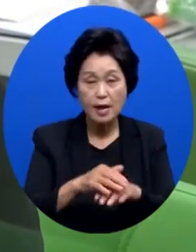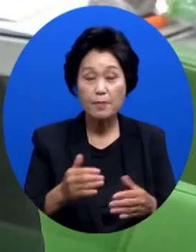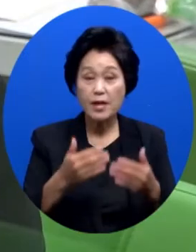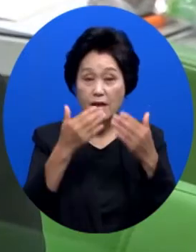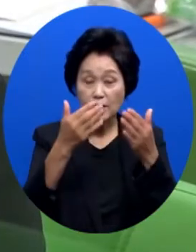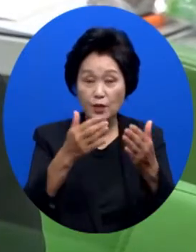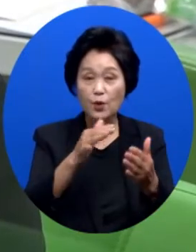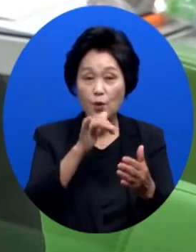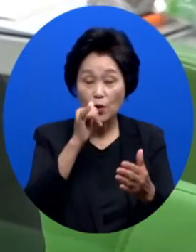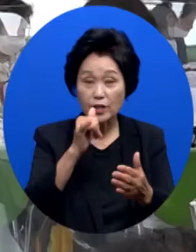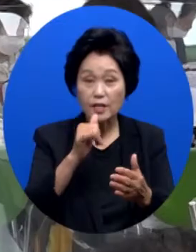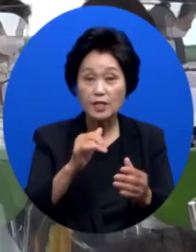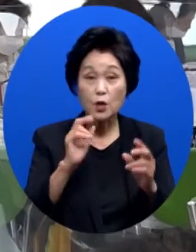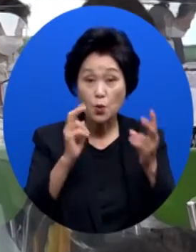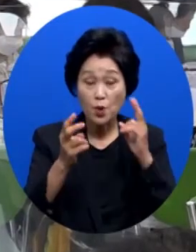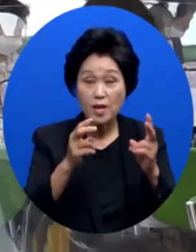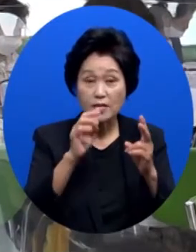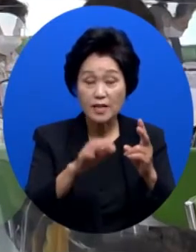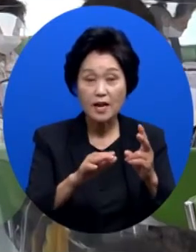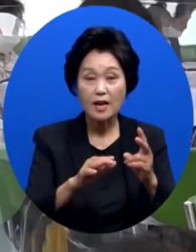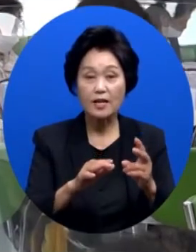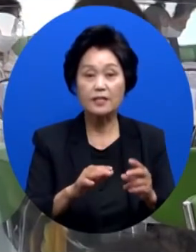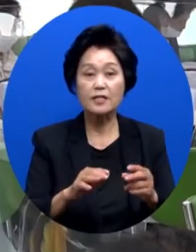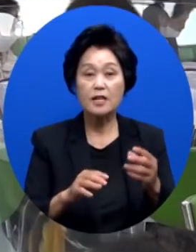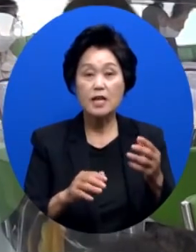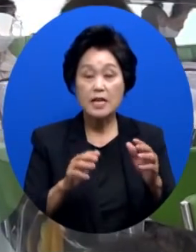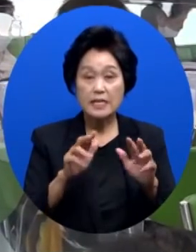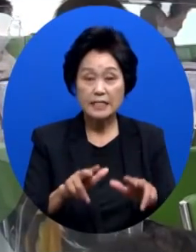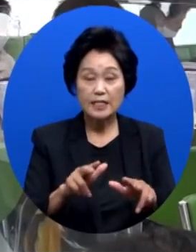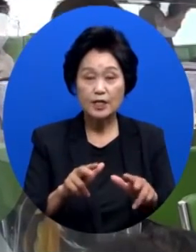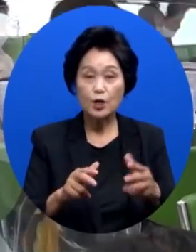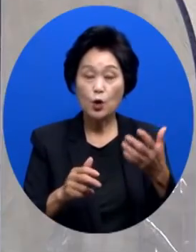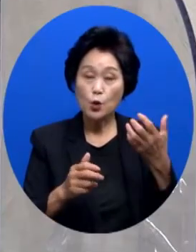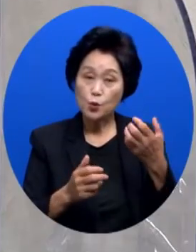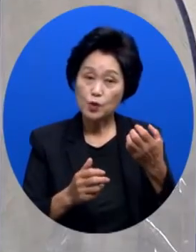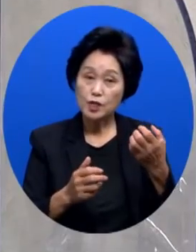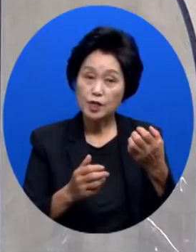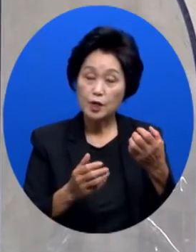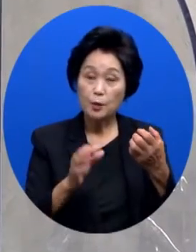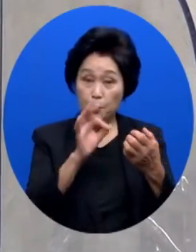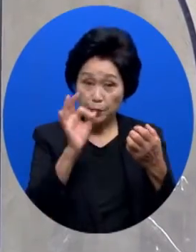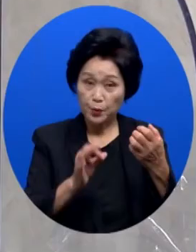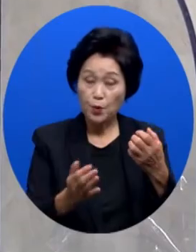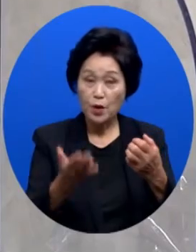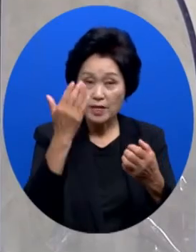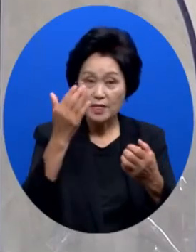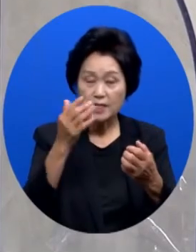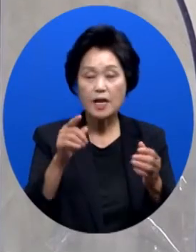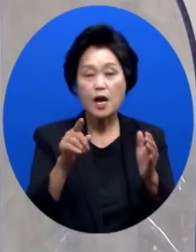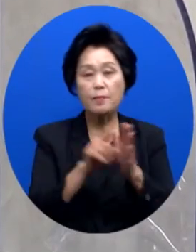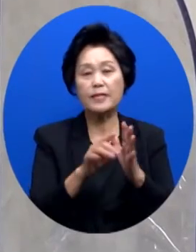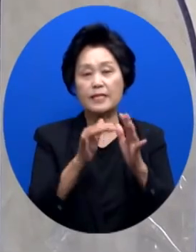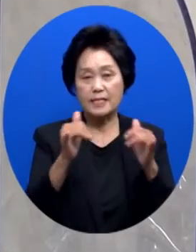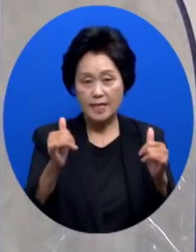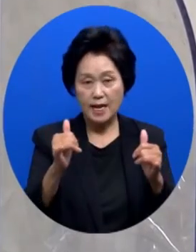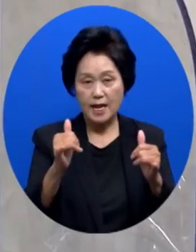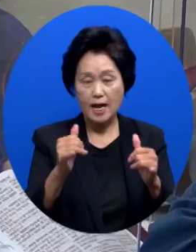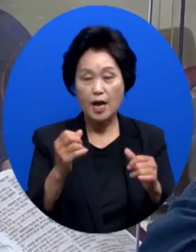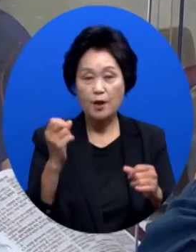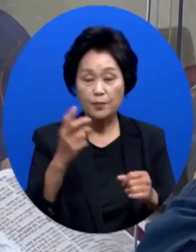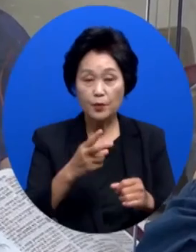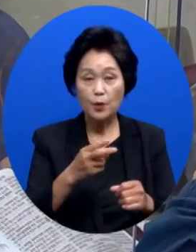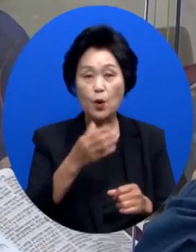90% 이상 보구 말을 잃었고 현재는 글로벌 사업장 예배 선교 패 를 조직해 사업장 복음화 운동을